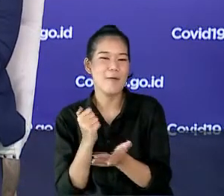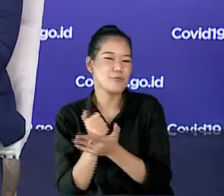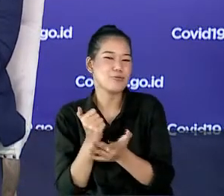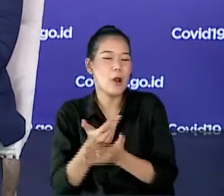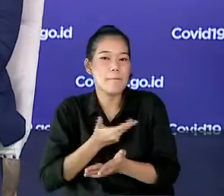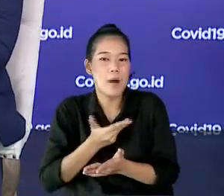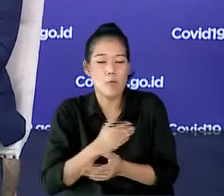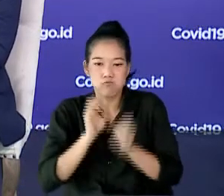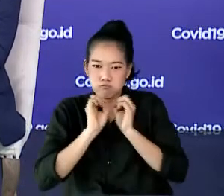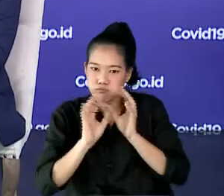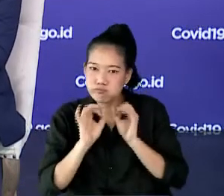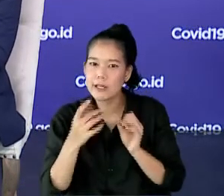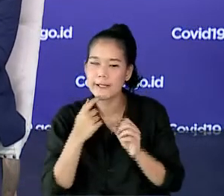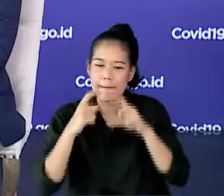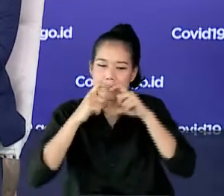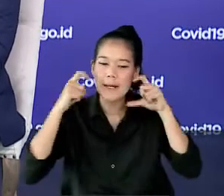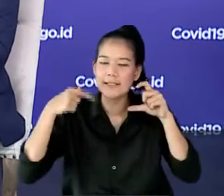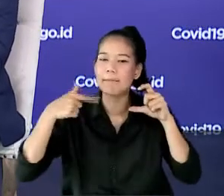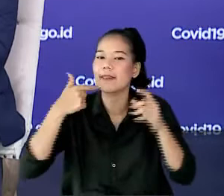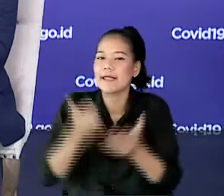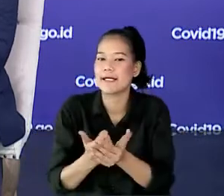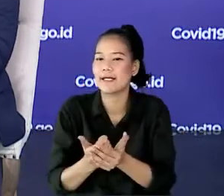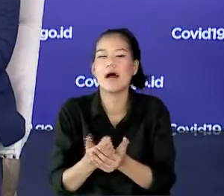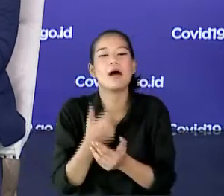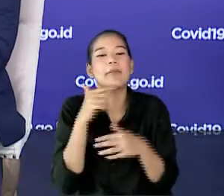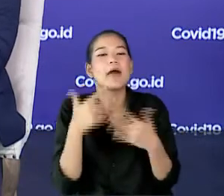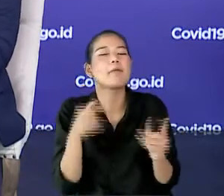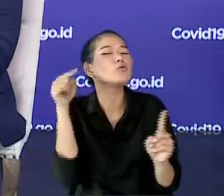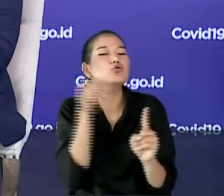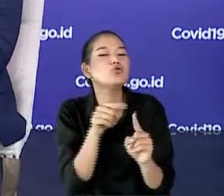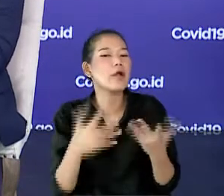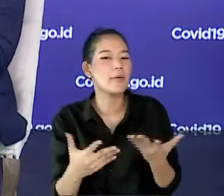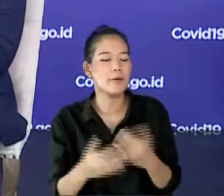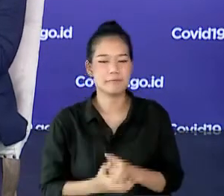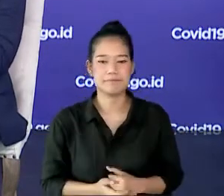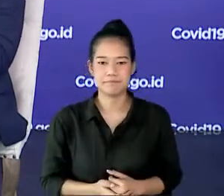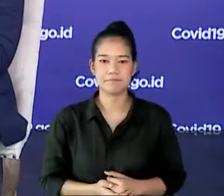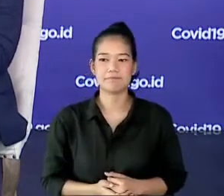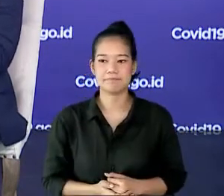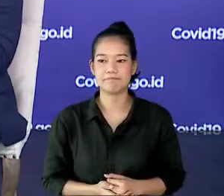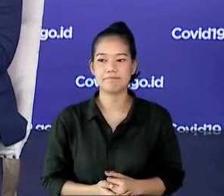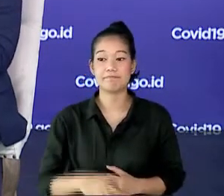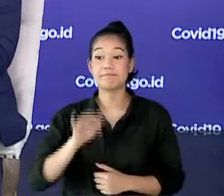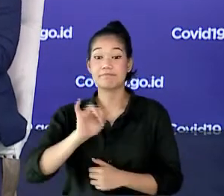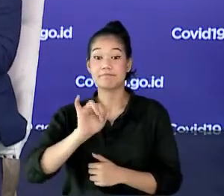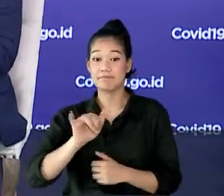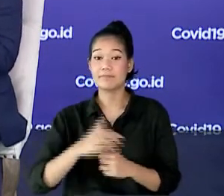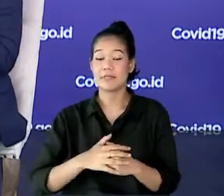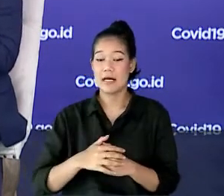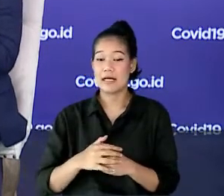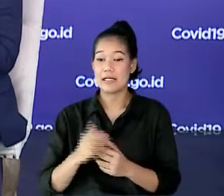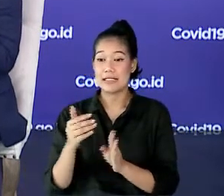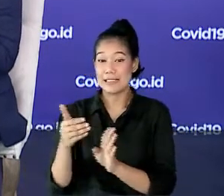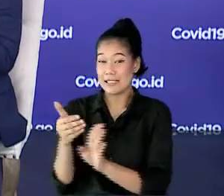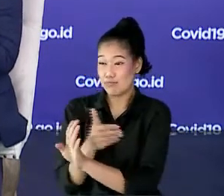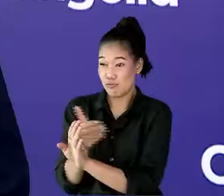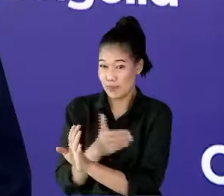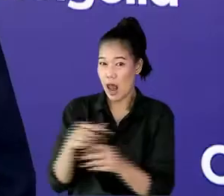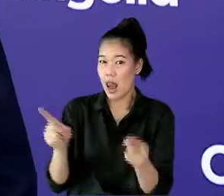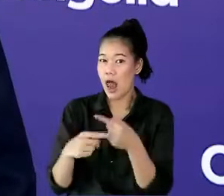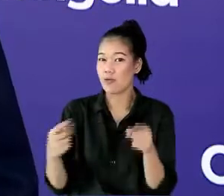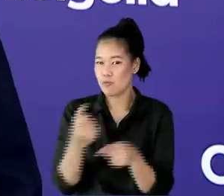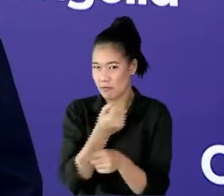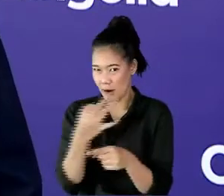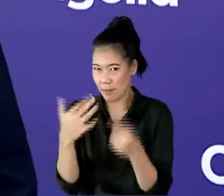menekankan tentang pentingnya masker. Ya, ini betul. Seperti apa ini? Tujuannya atau latar belakangnya Mas Oni? Jadi sebelumnya kan kita sudah membuat beberapa lagu